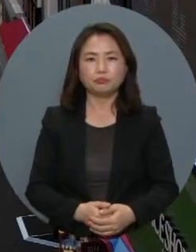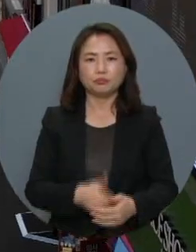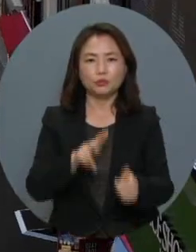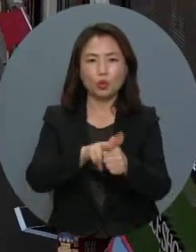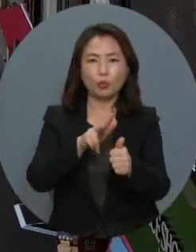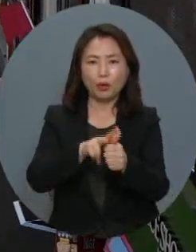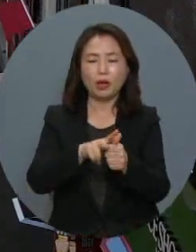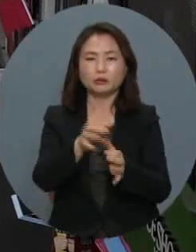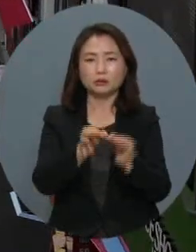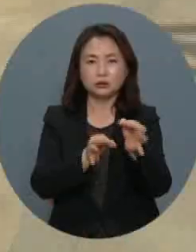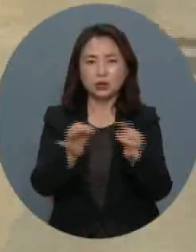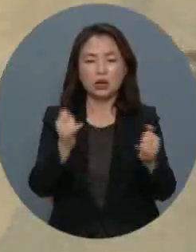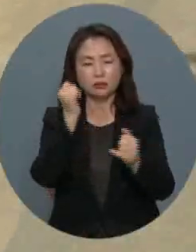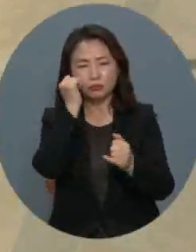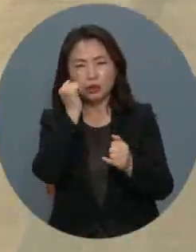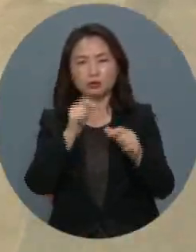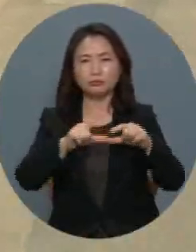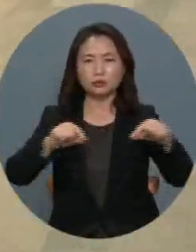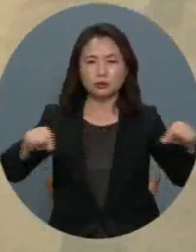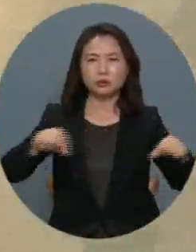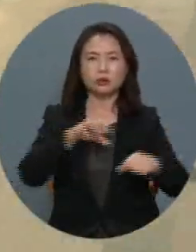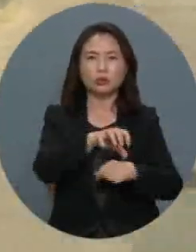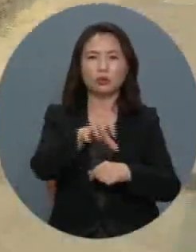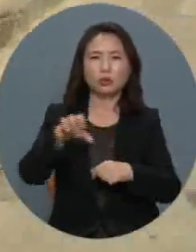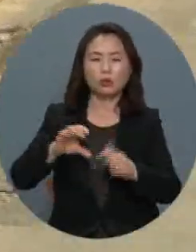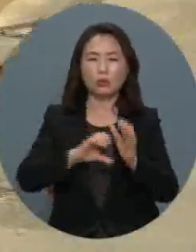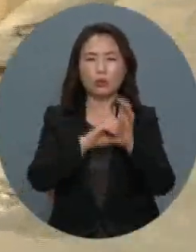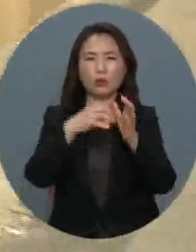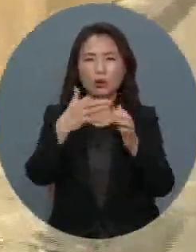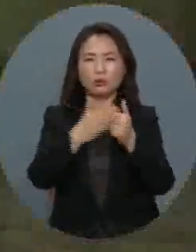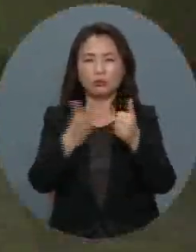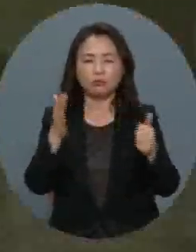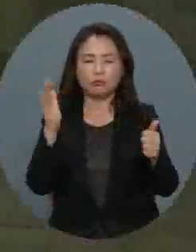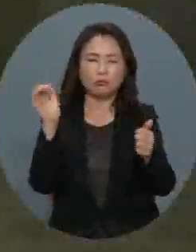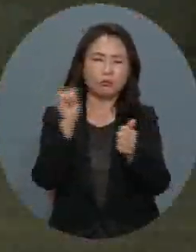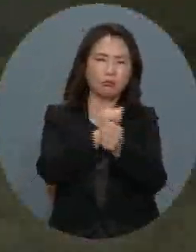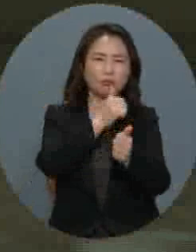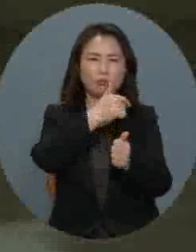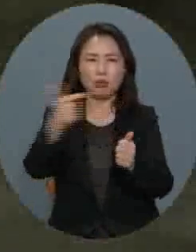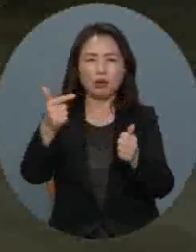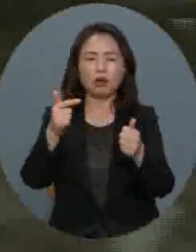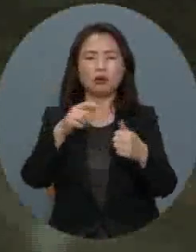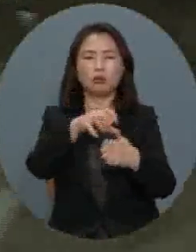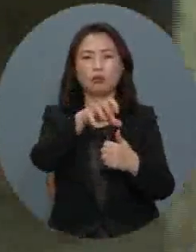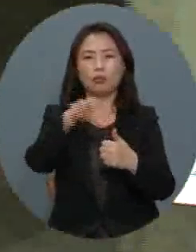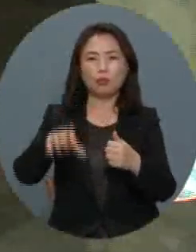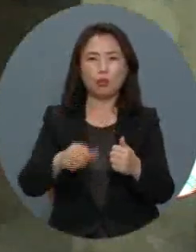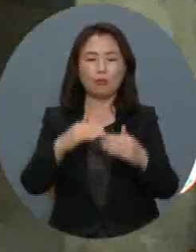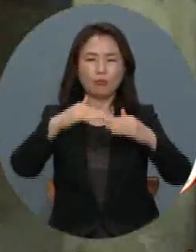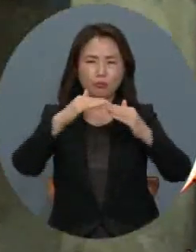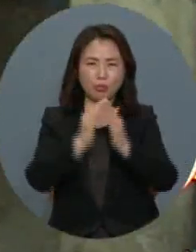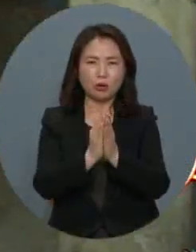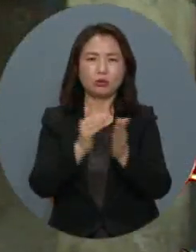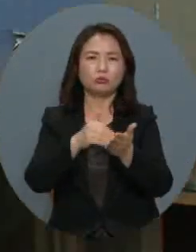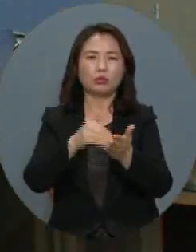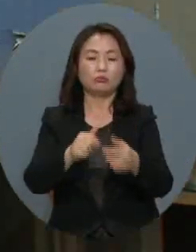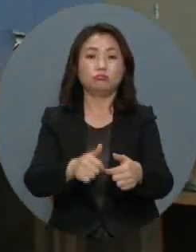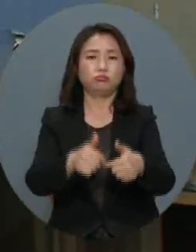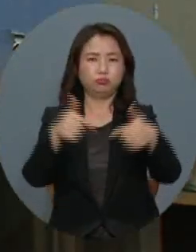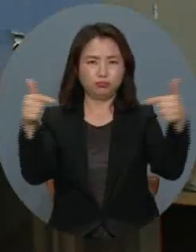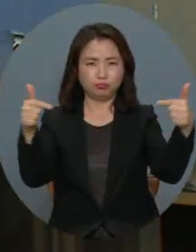도매 및 소매업, 숙박 및 음식점업 등 코로나19로 직격탄을 맞은 대면 업종에서 폐업이 급증했기